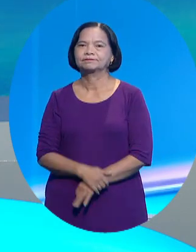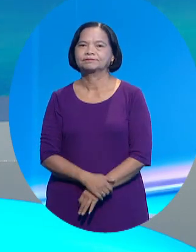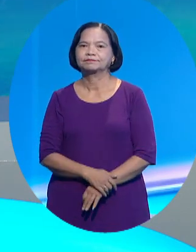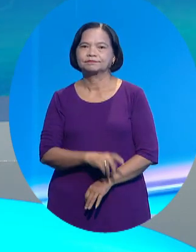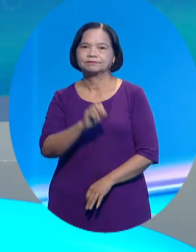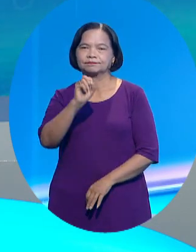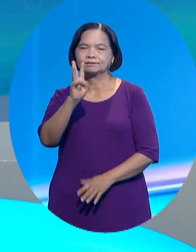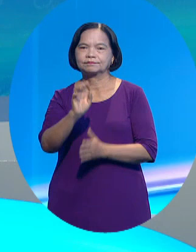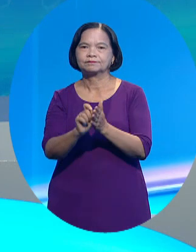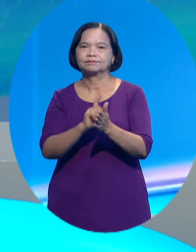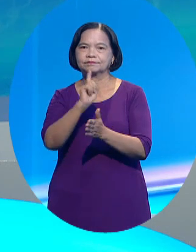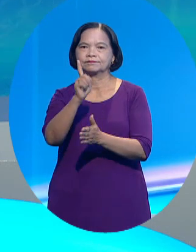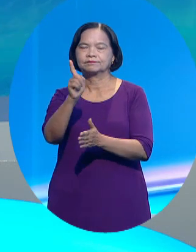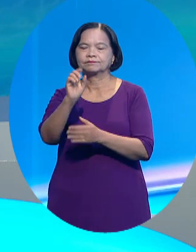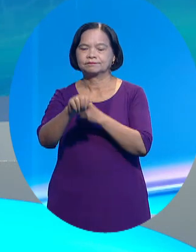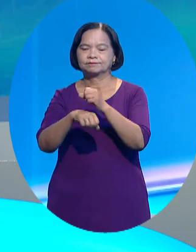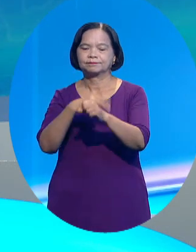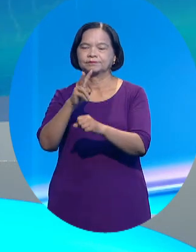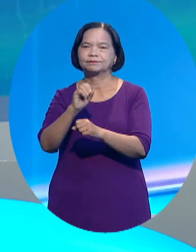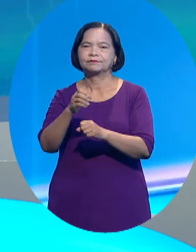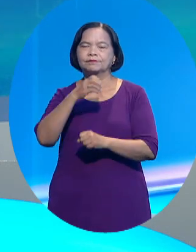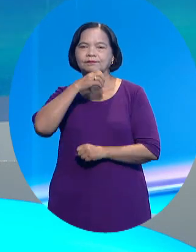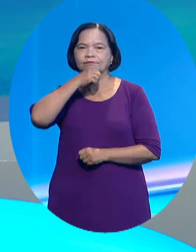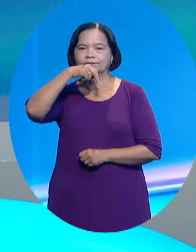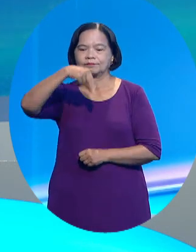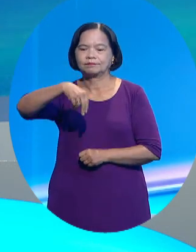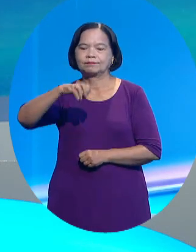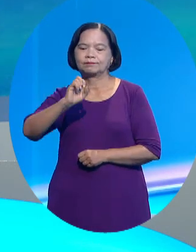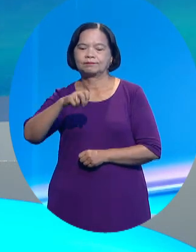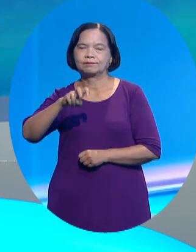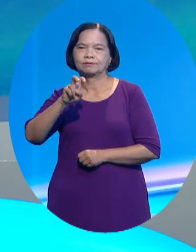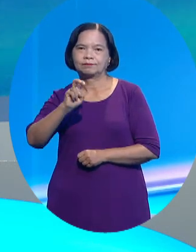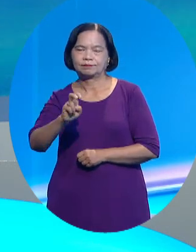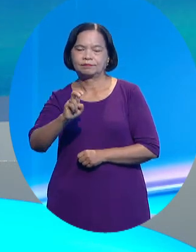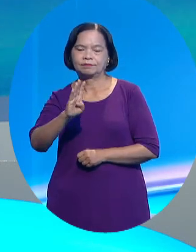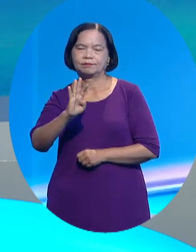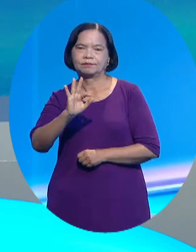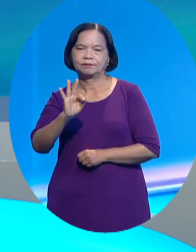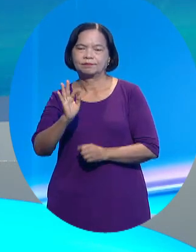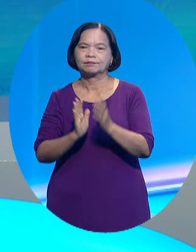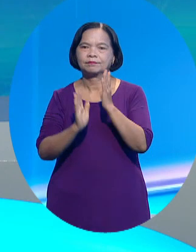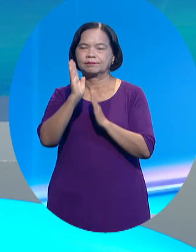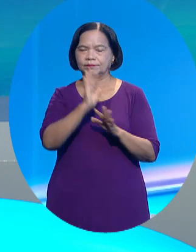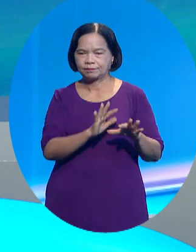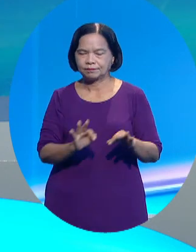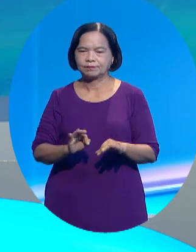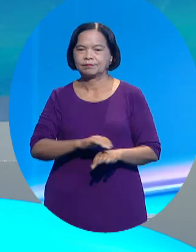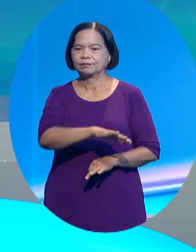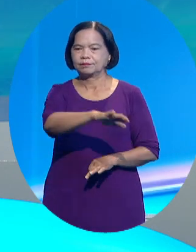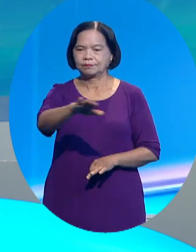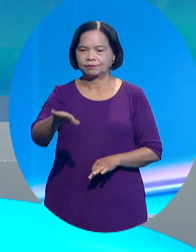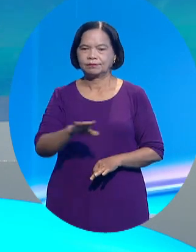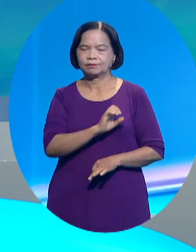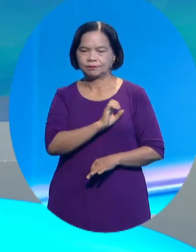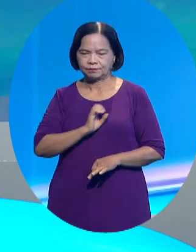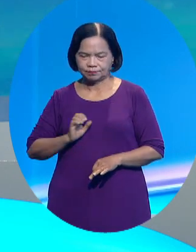quý vị ngày 13 tháng 11 năm 2023 đồng chí Nguyễn Văn Nên ủy viên bộ chính trị Bí thư Thành ủy Thành phố Hồ Chí Minh cùng đoàn đại biểu cấp